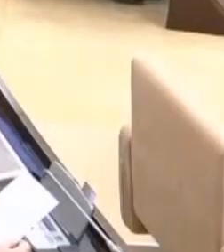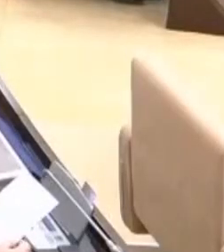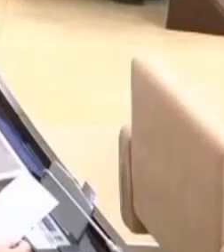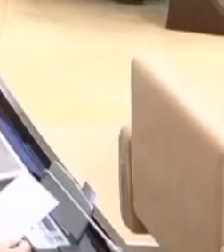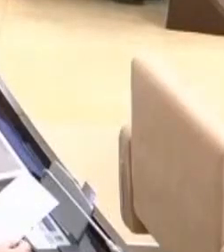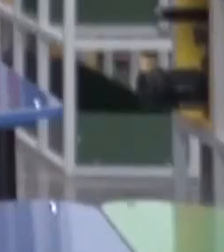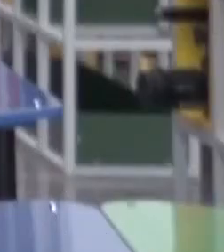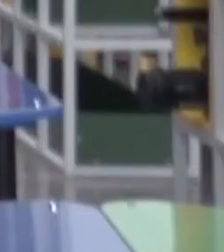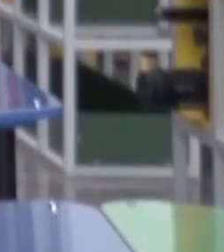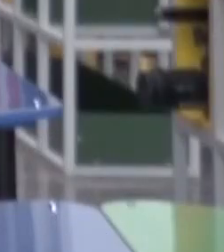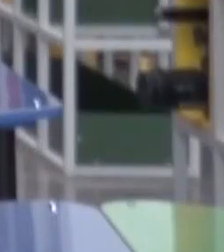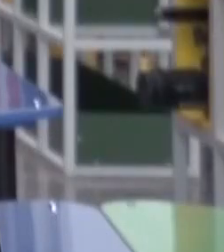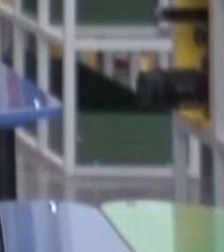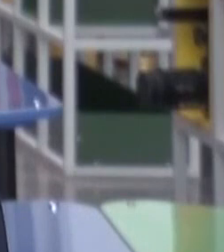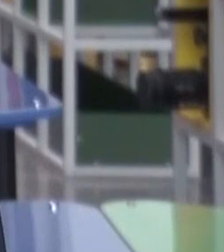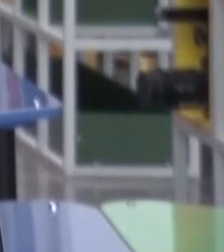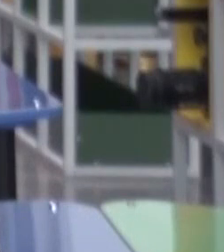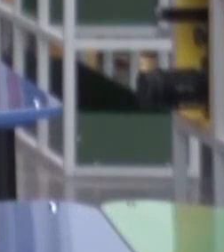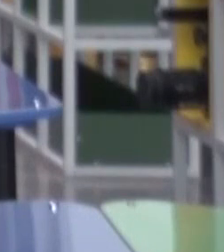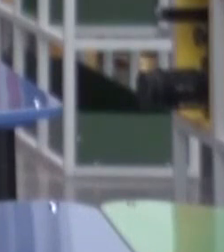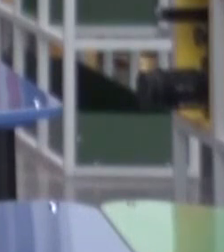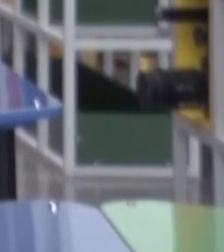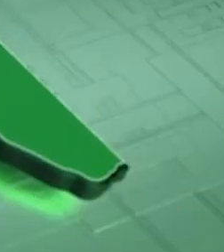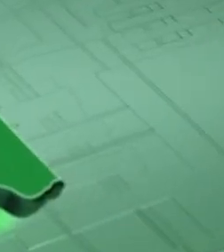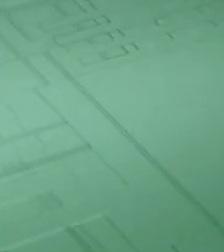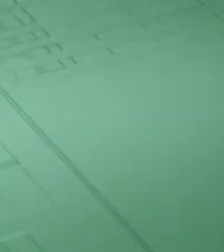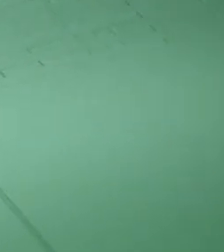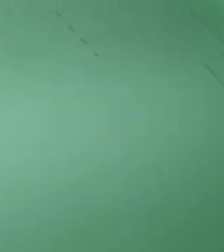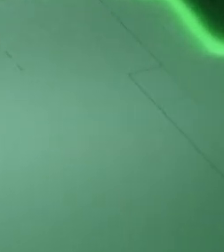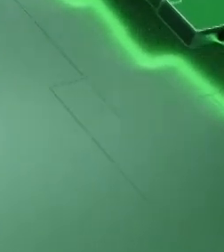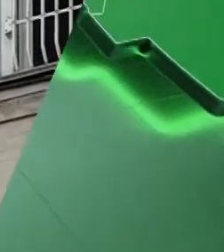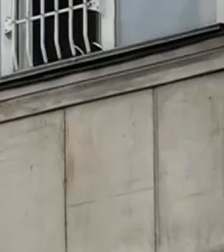иностранцы отечественным банкам, расскажу я, Далина Сипова.